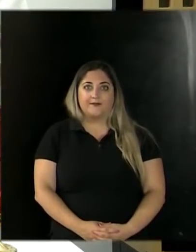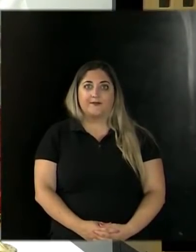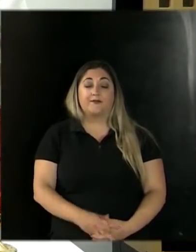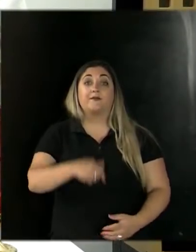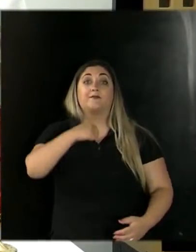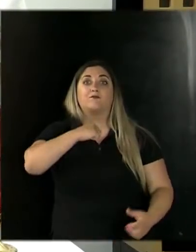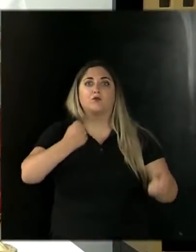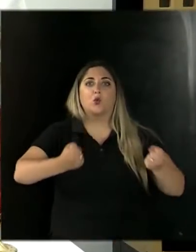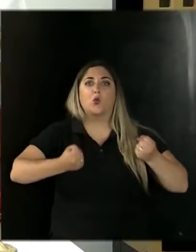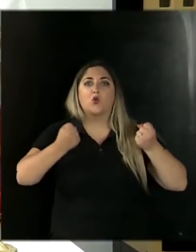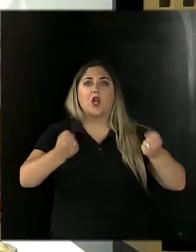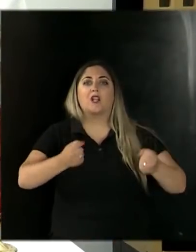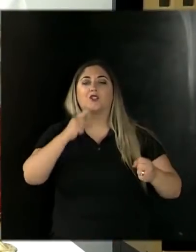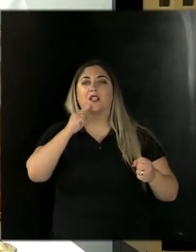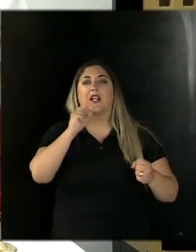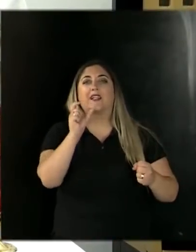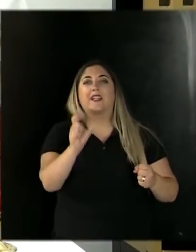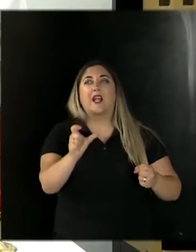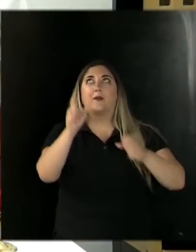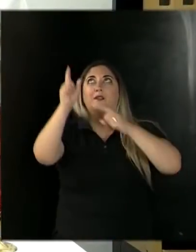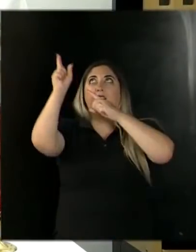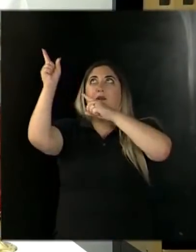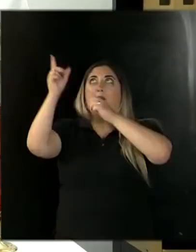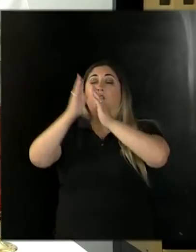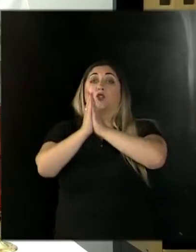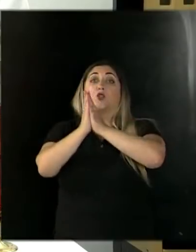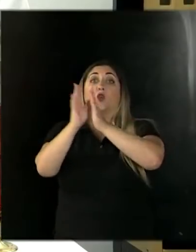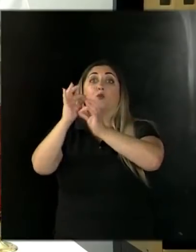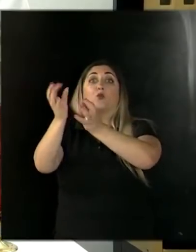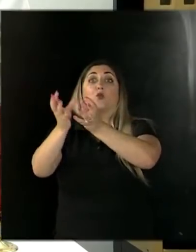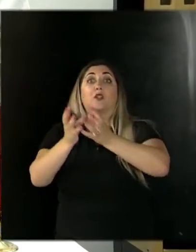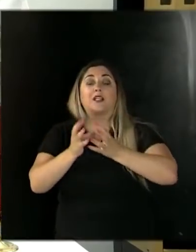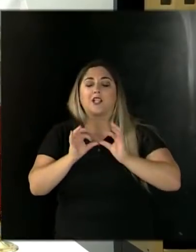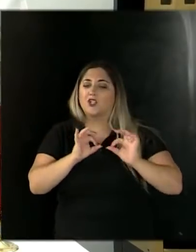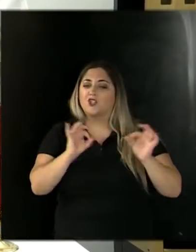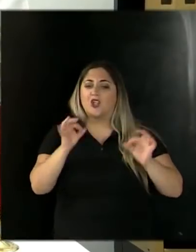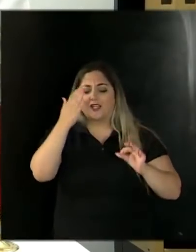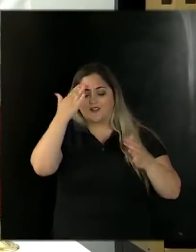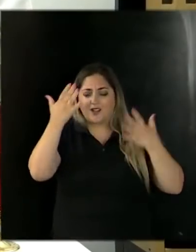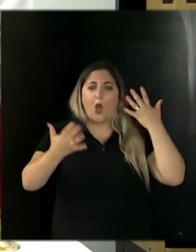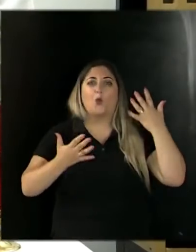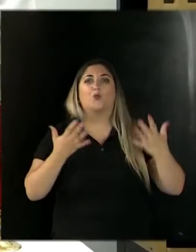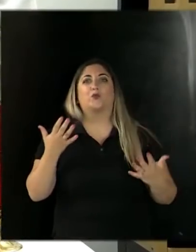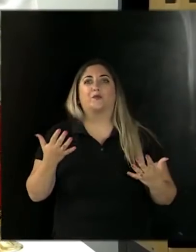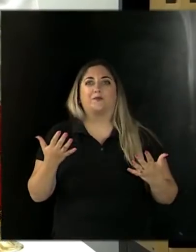Imqanqlin mill-kelma tal-mulej u nitolbu l-grazzja li aħna ma nitfixklux